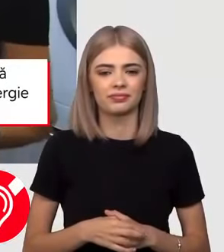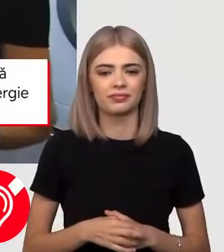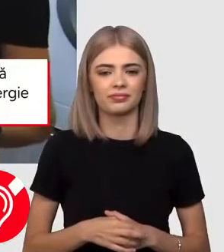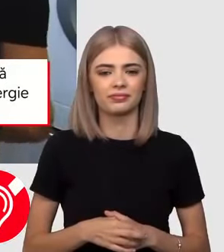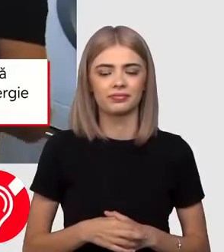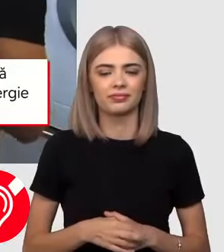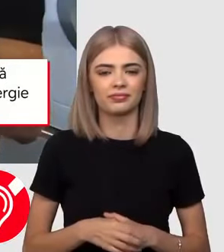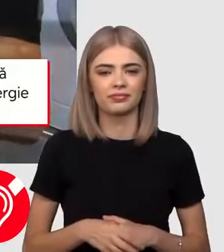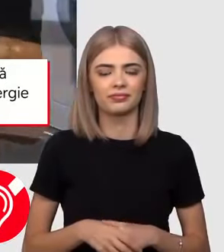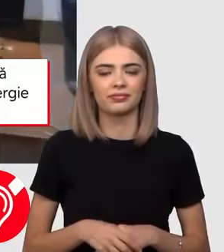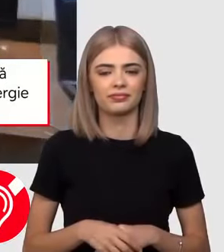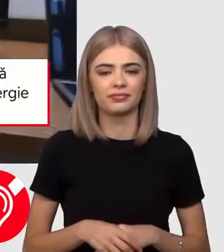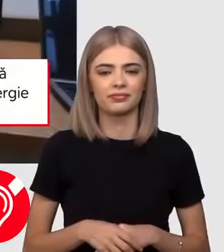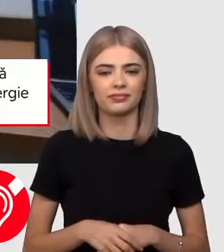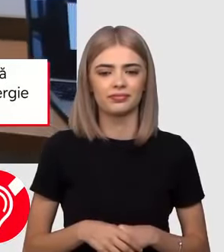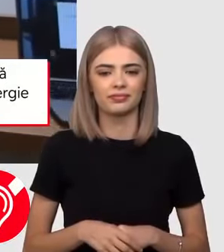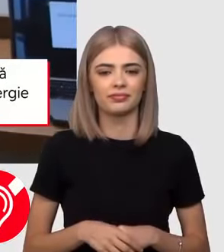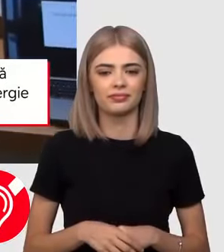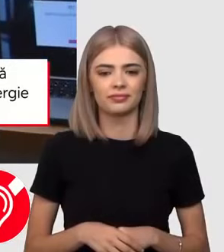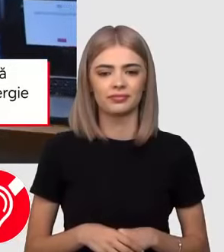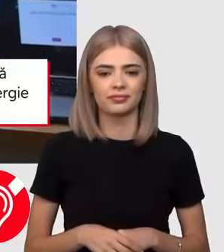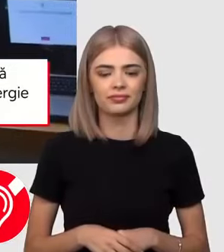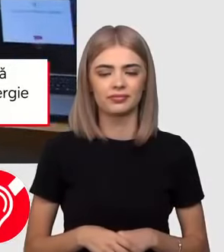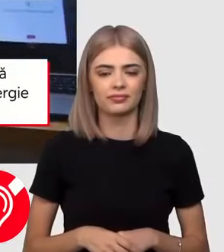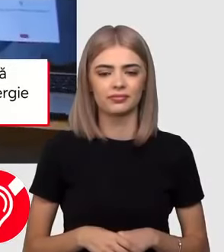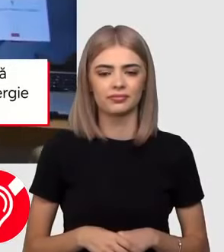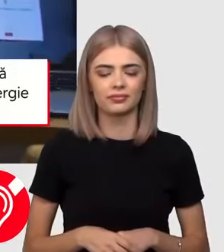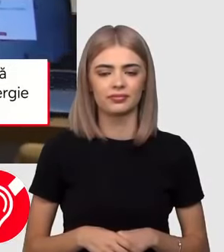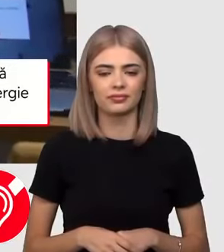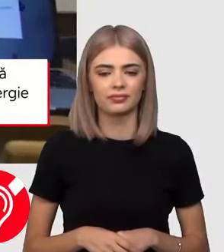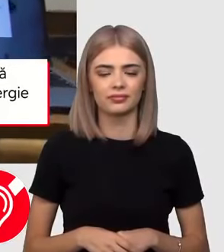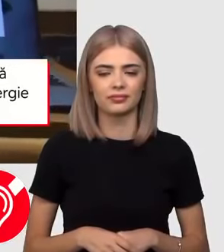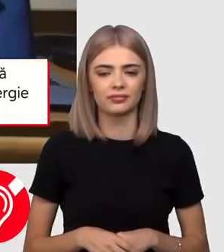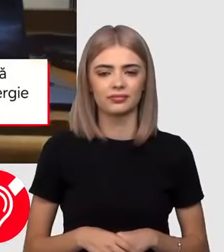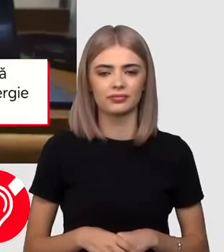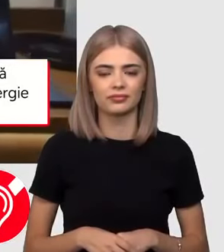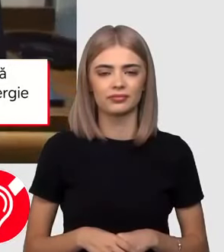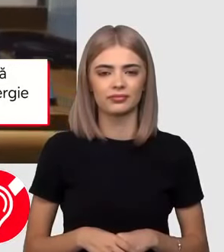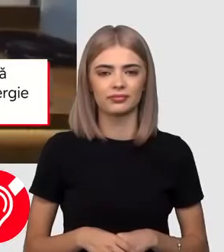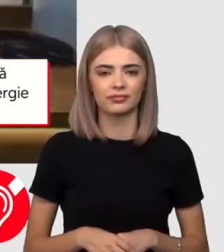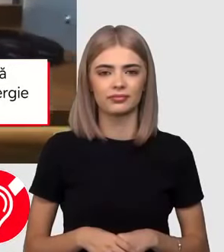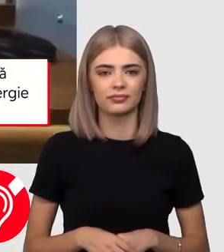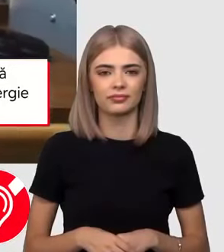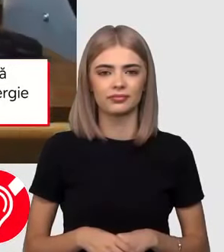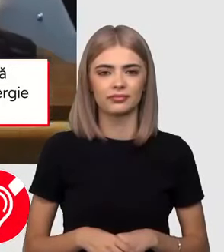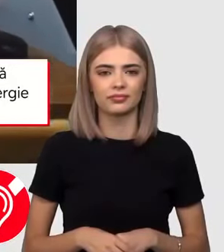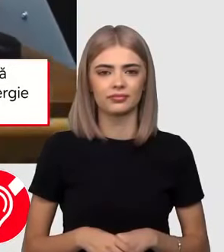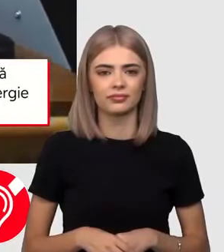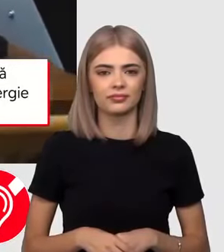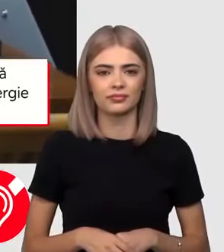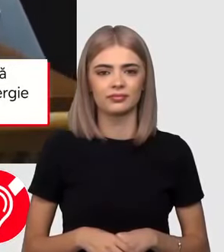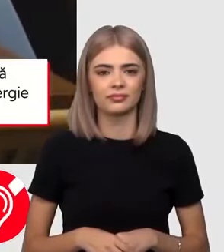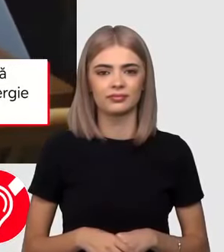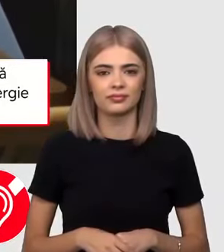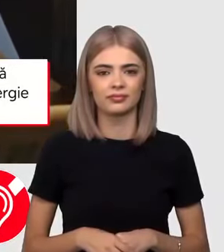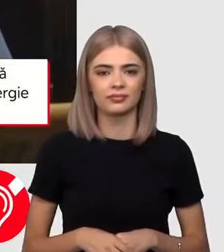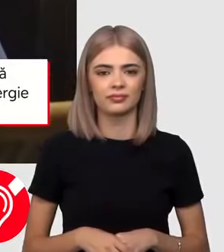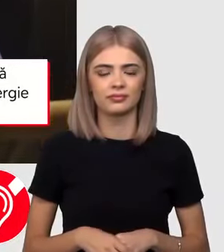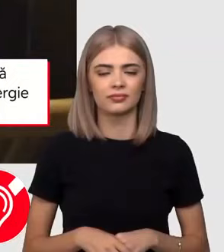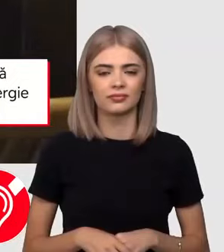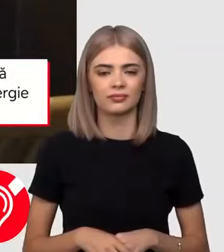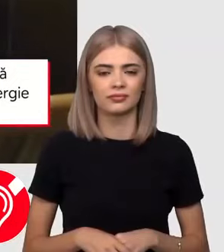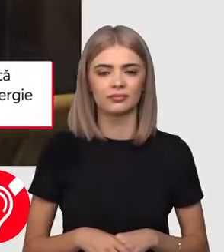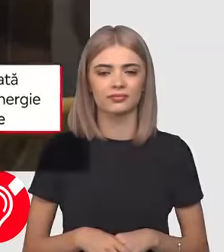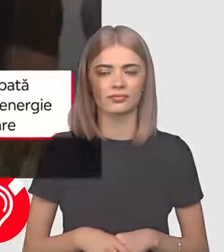psihoza poetry is long as its contribution to Lie down ne au eu fi de pui fără autor Viorica si Margherita